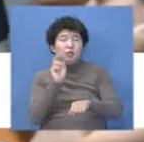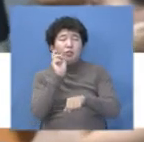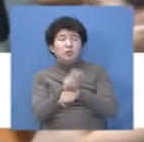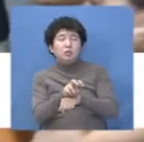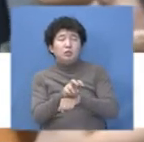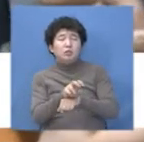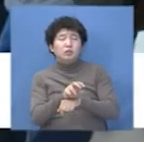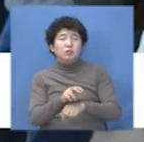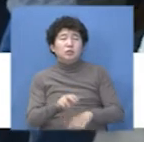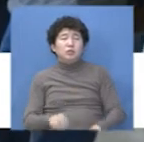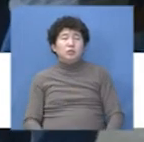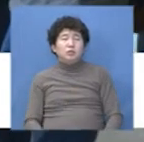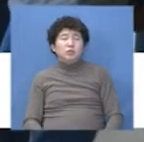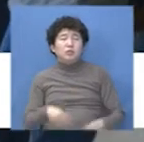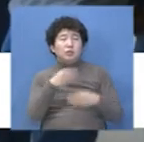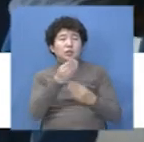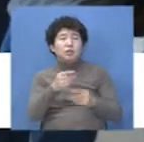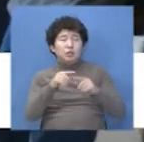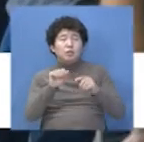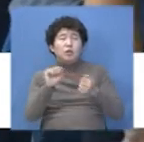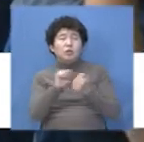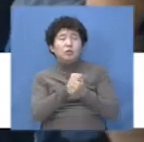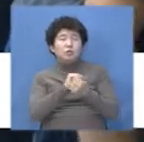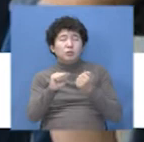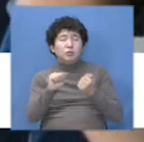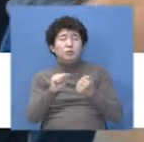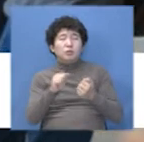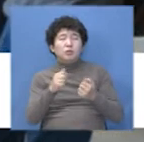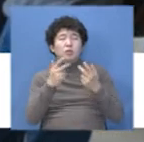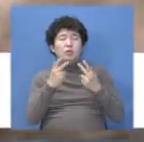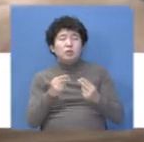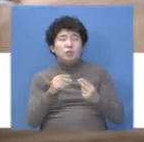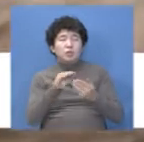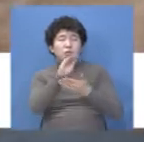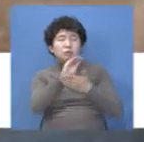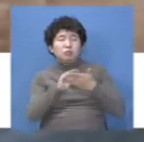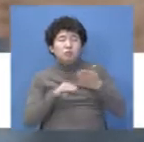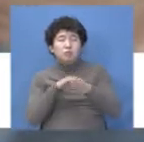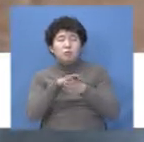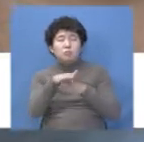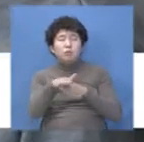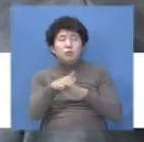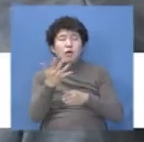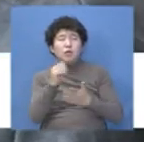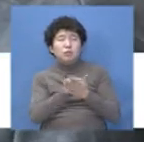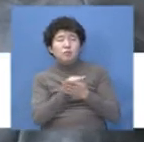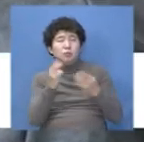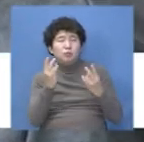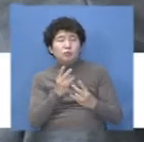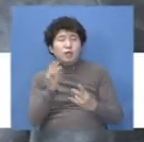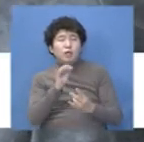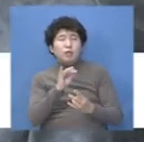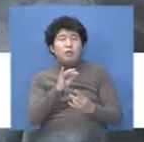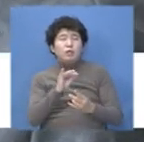вузов ученикам выдаются буклеты, где изложена вся необходимая информация, перечень доступных программ и условия участия в них.